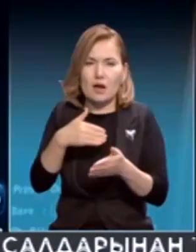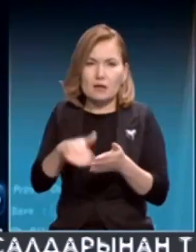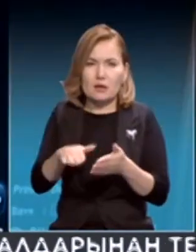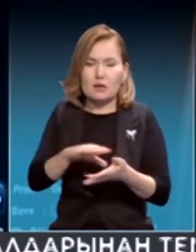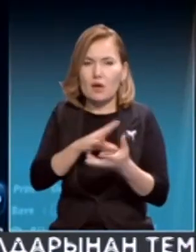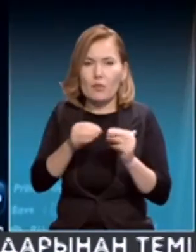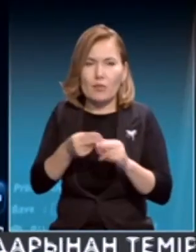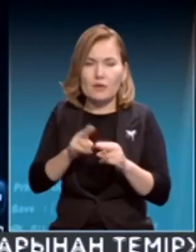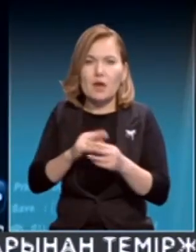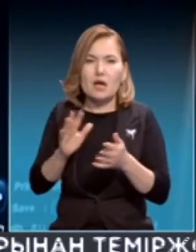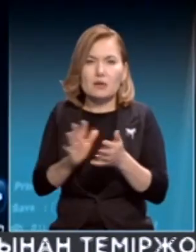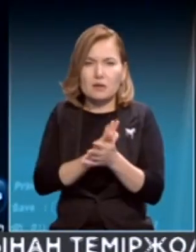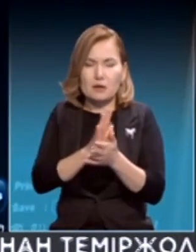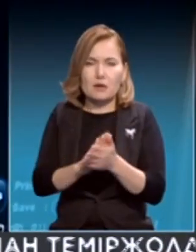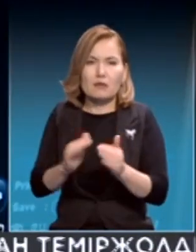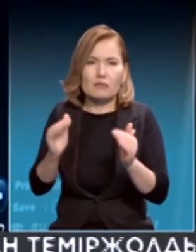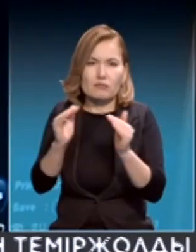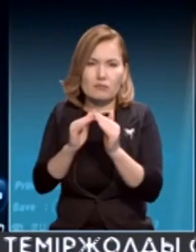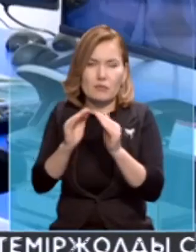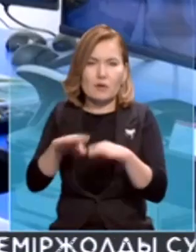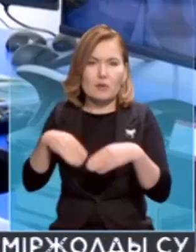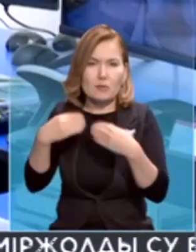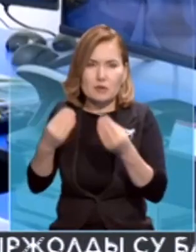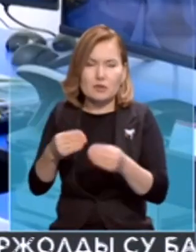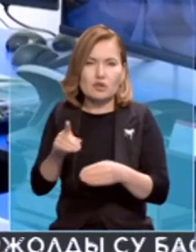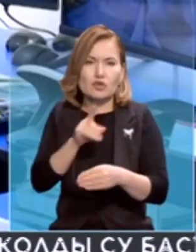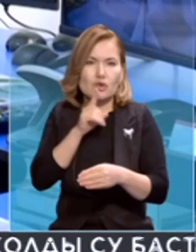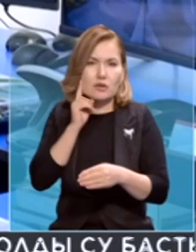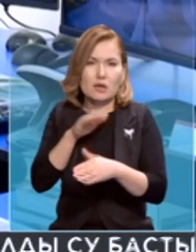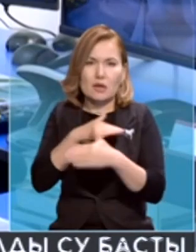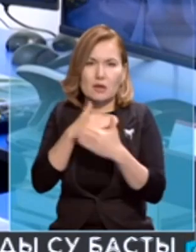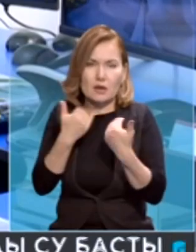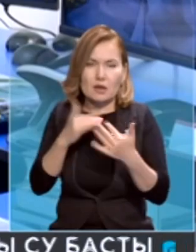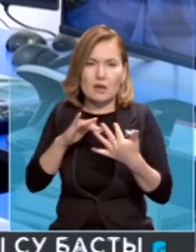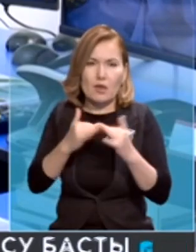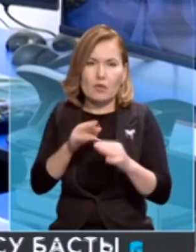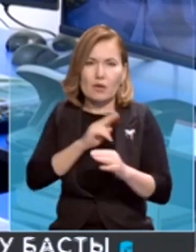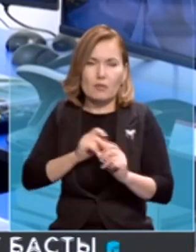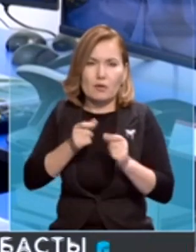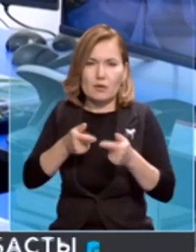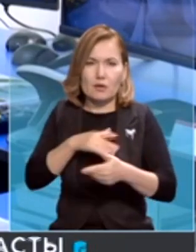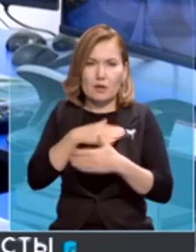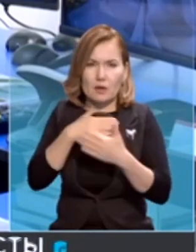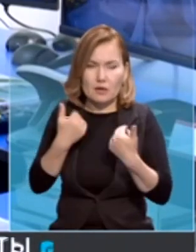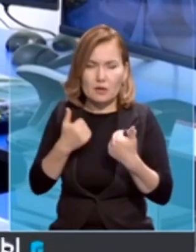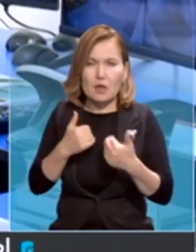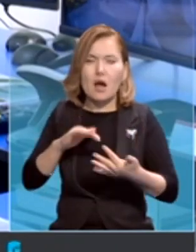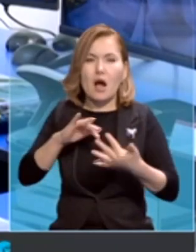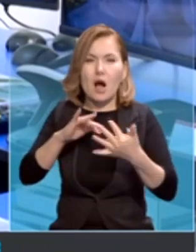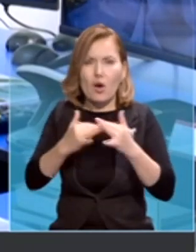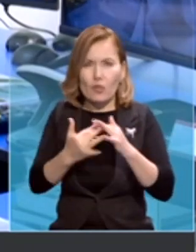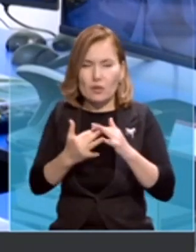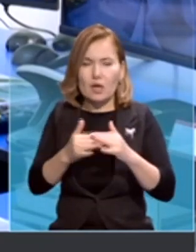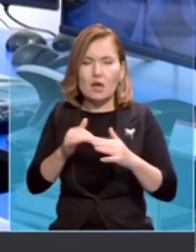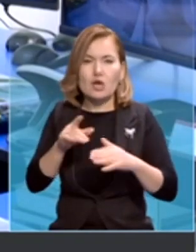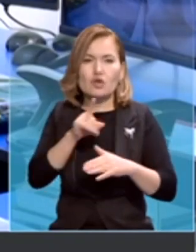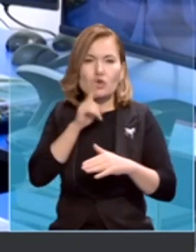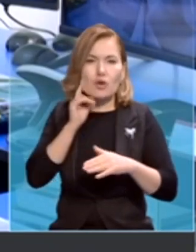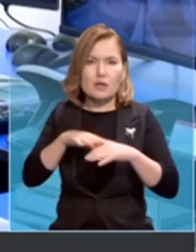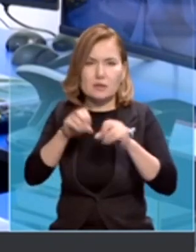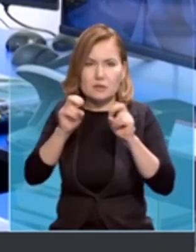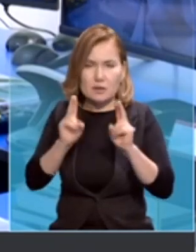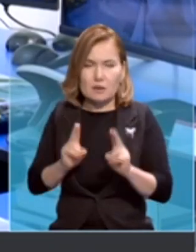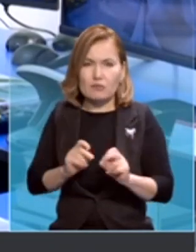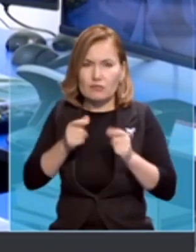тегін баспананың өзі мамандарды қызықтырмай отыр. Ауылға мамандар қазір келмейді. Себебі, бұл енді